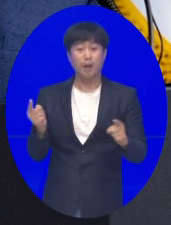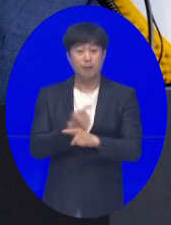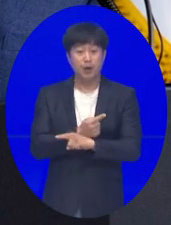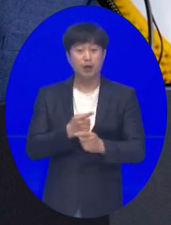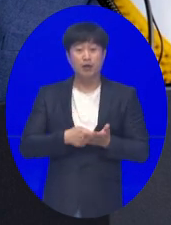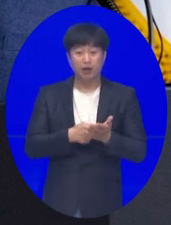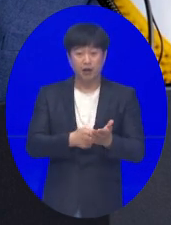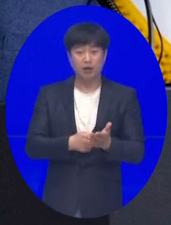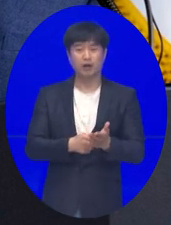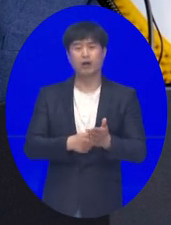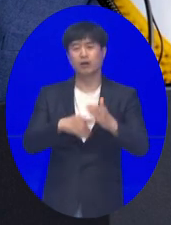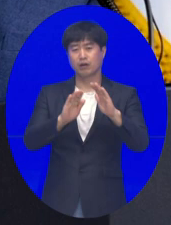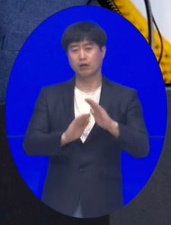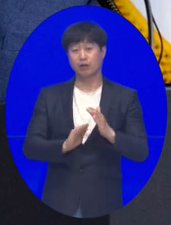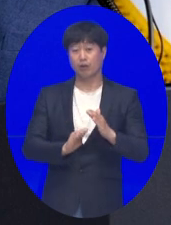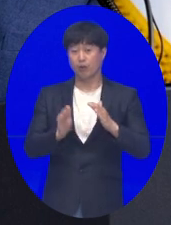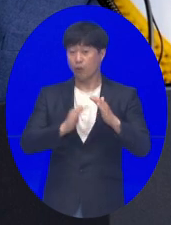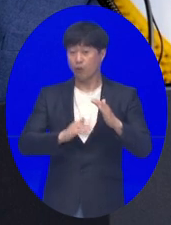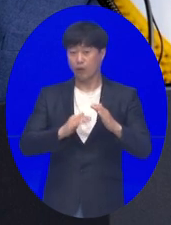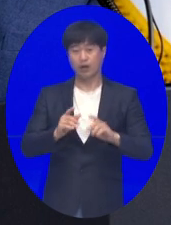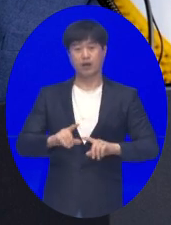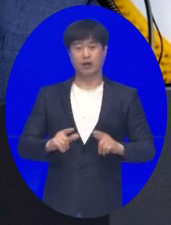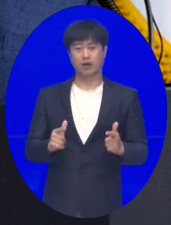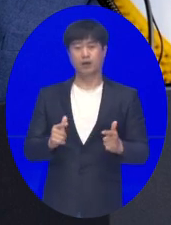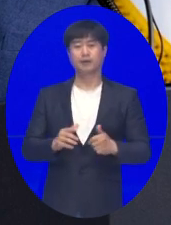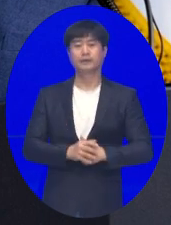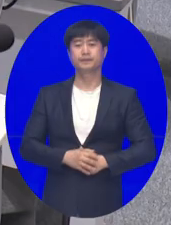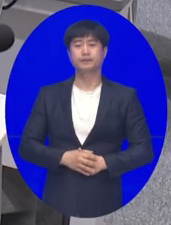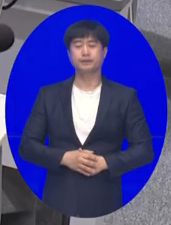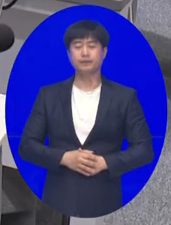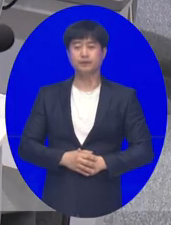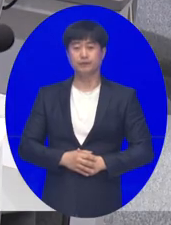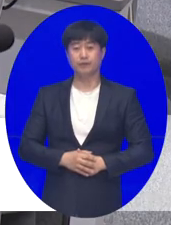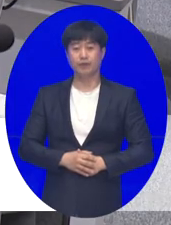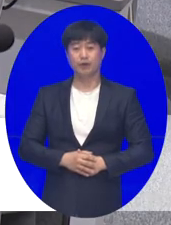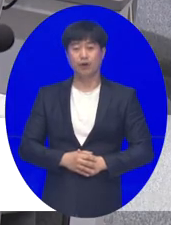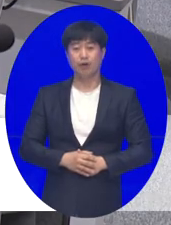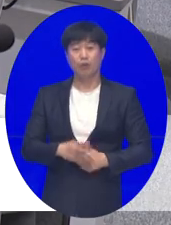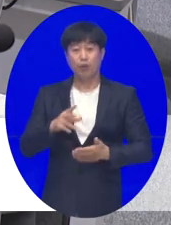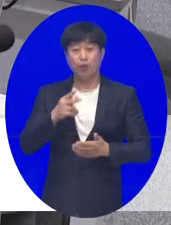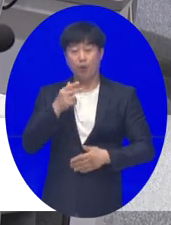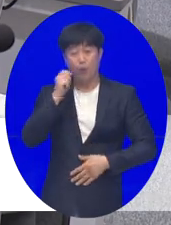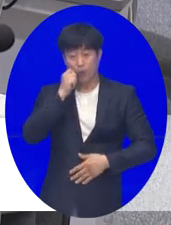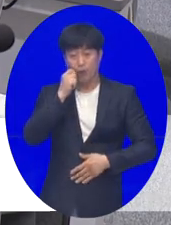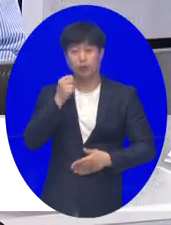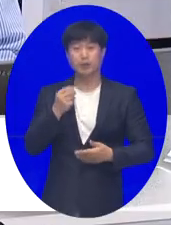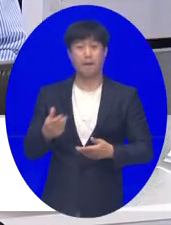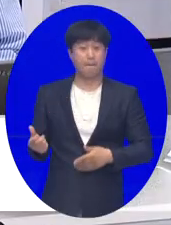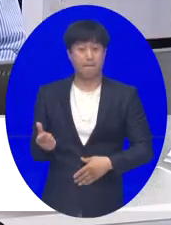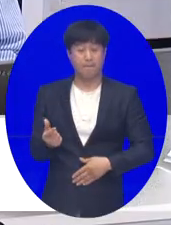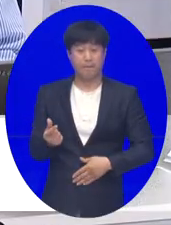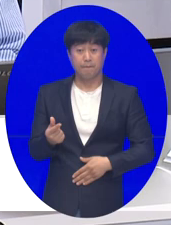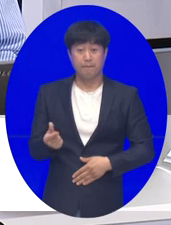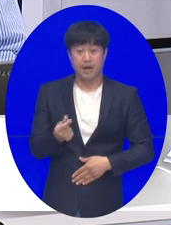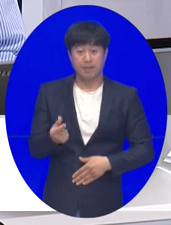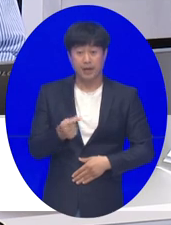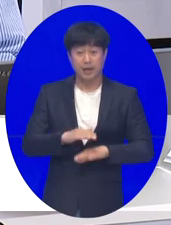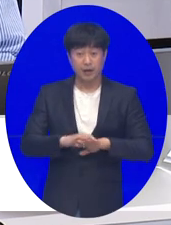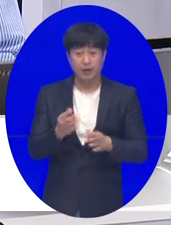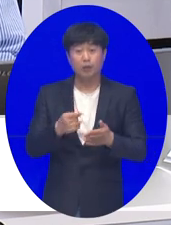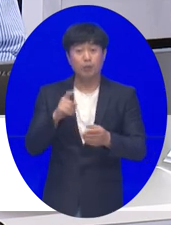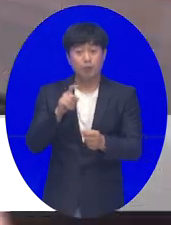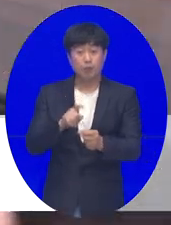정당한 절차를 거치지 않고 합당한 근거도 없다고 말했습니다 논란 없이 빠르게 추진할 수 있는 해법은 예타조사를 통해